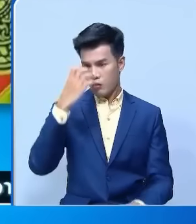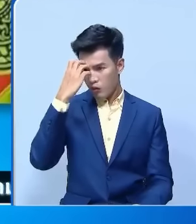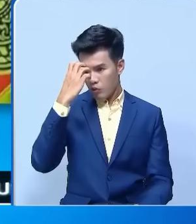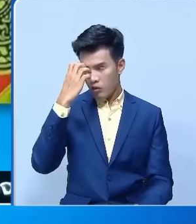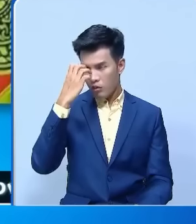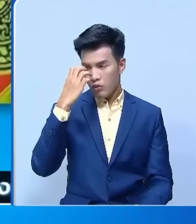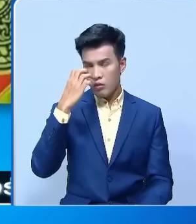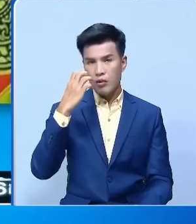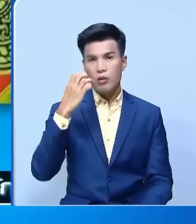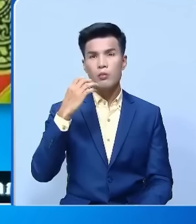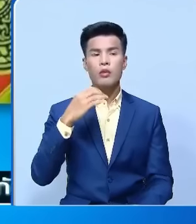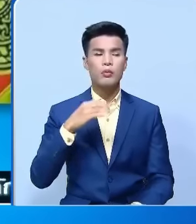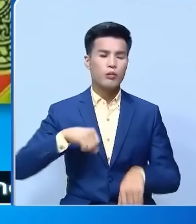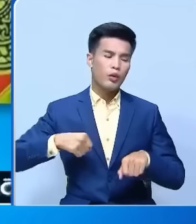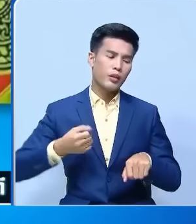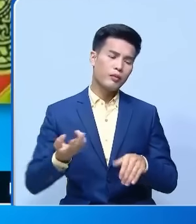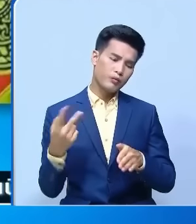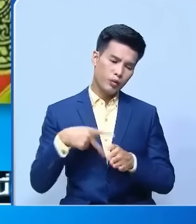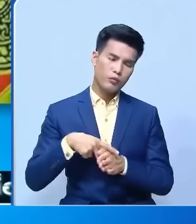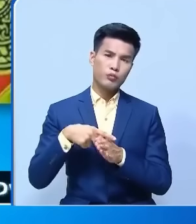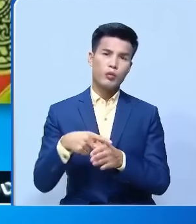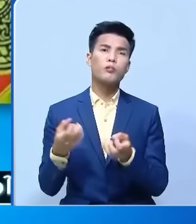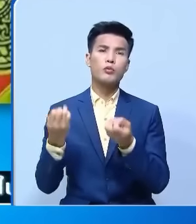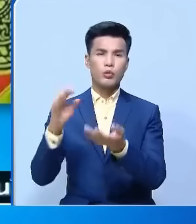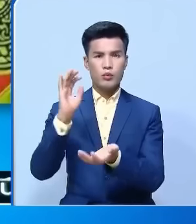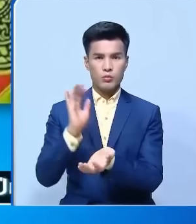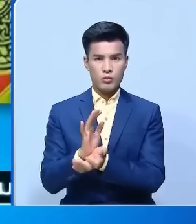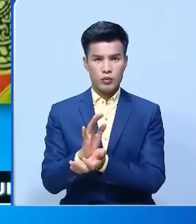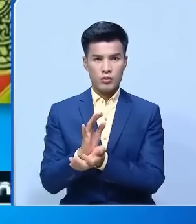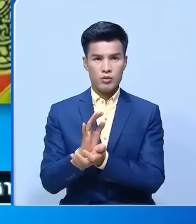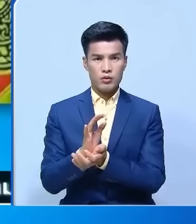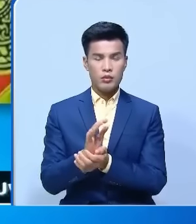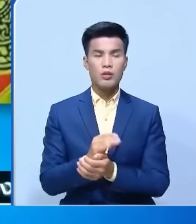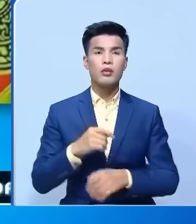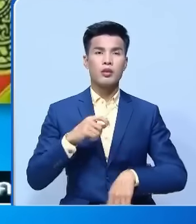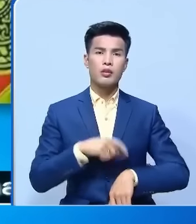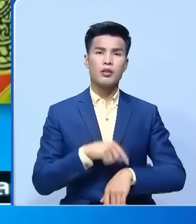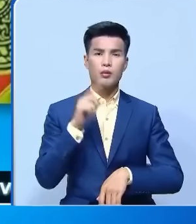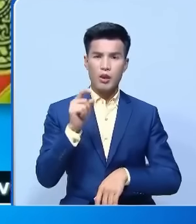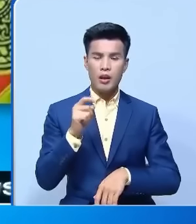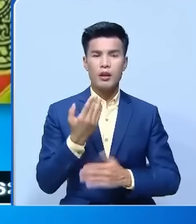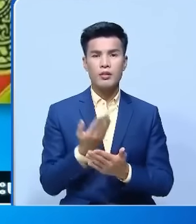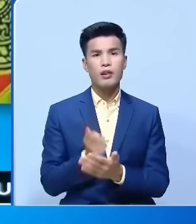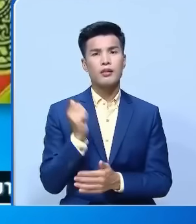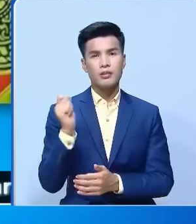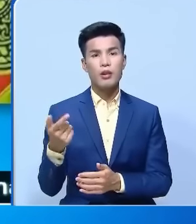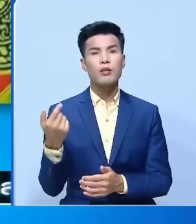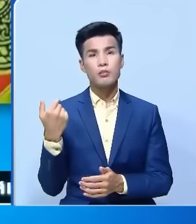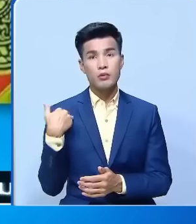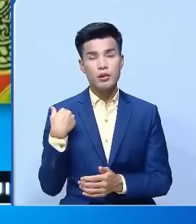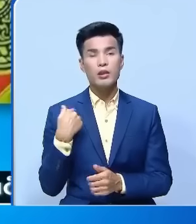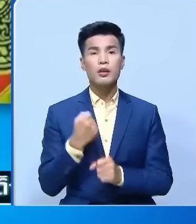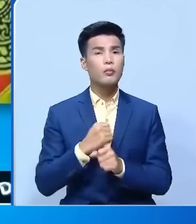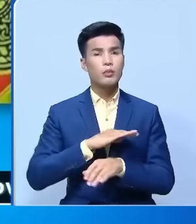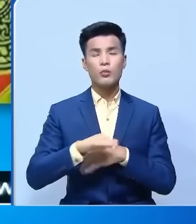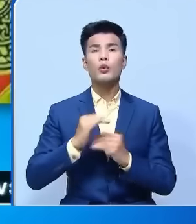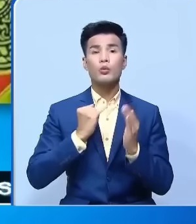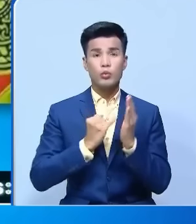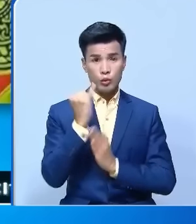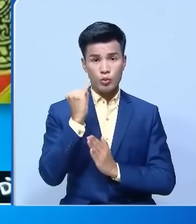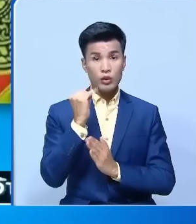โกรธเพราะว่าไงต้องเรียกมอเตอร์ไซค์รับจ้างหนุนไปส่งที่สนหน่อยหรือสหจะเสียเวลาแล้วก็เสียเงินด้วยนะคะเพราะฉะนั้นทำทุกอย่างให้ถูกต้องแล้ว